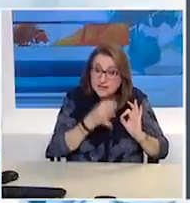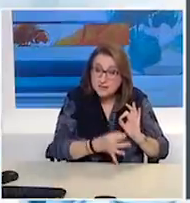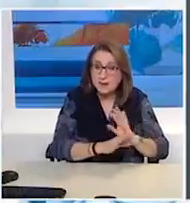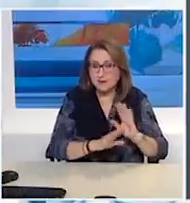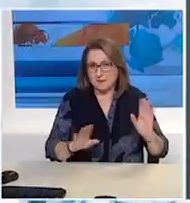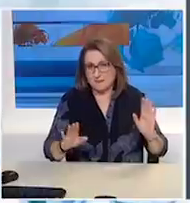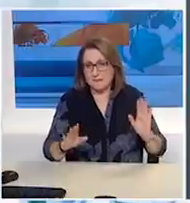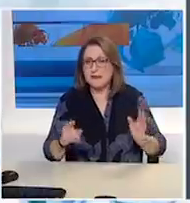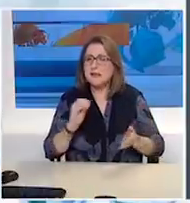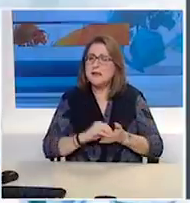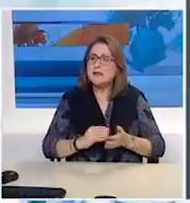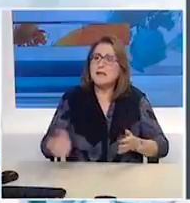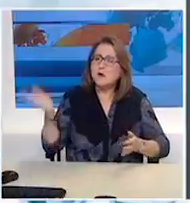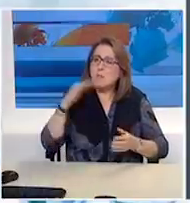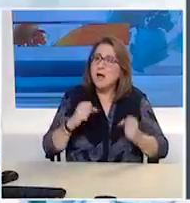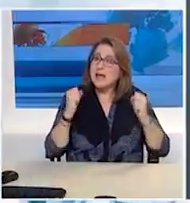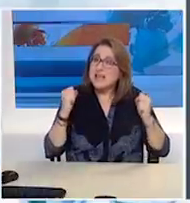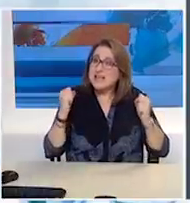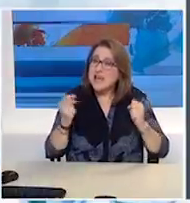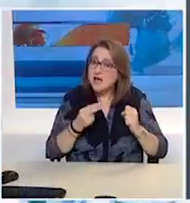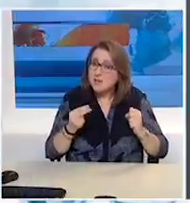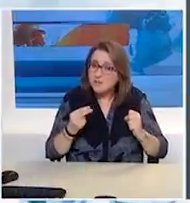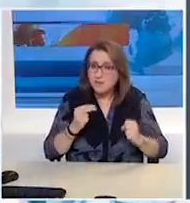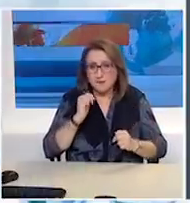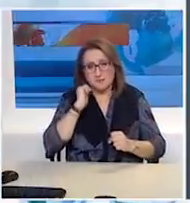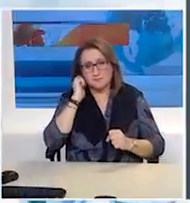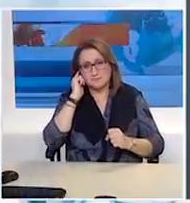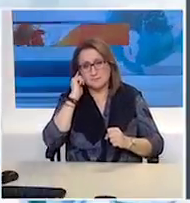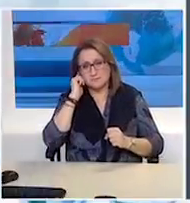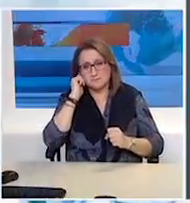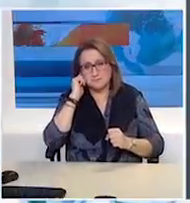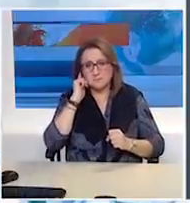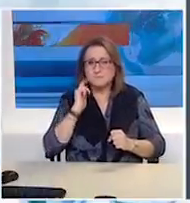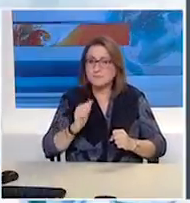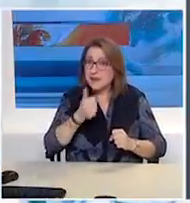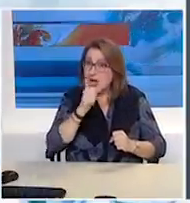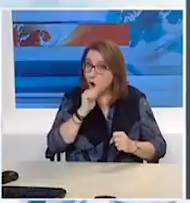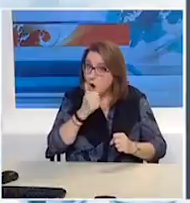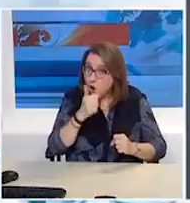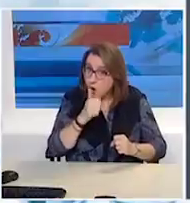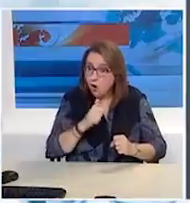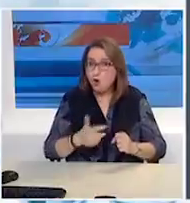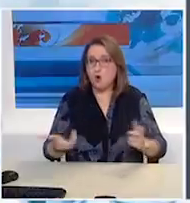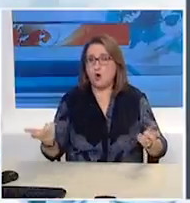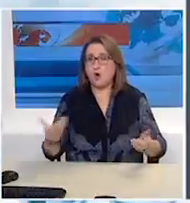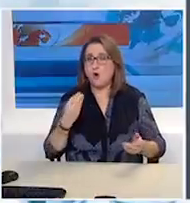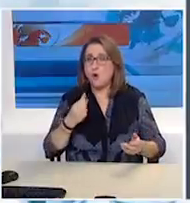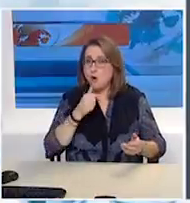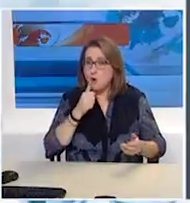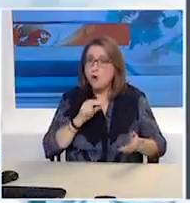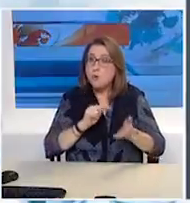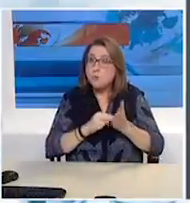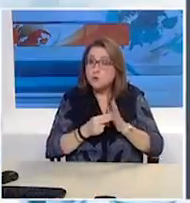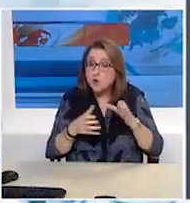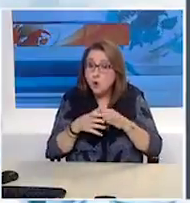να προσέξουμε και άλλα μέτρα που αφορούν την υγεία μας και έχουν να κάνουν σχέση με τη θερμοπληξία, με την καλή μας ενυδάτωση, με την ακόμα περισσότερη προσοχή των